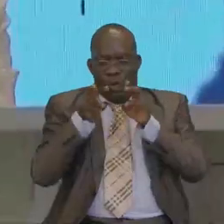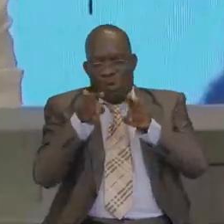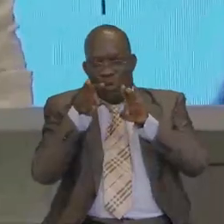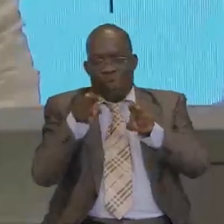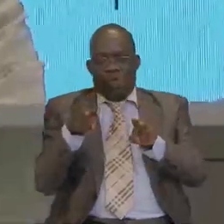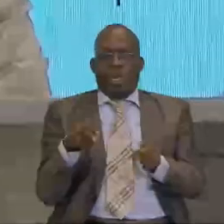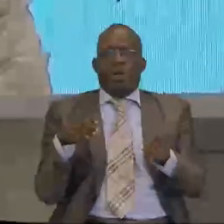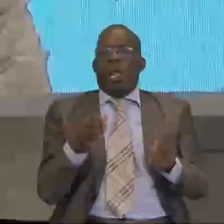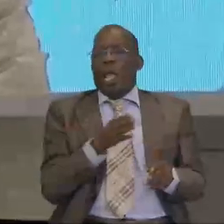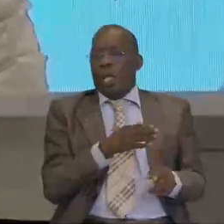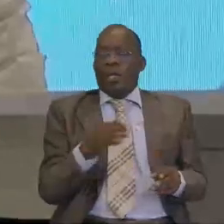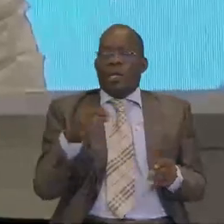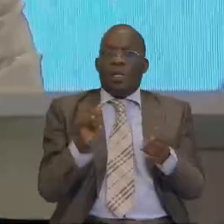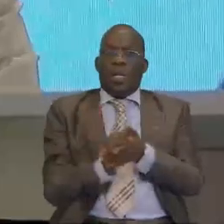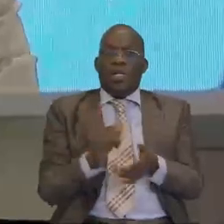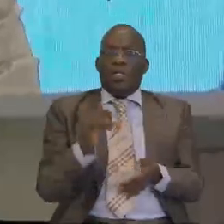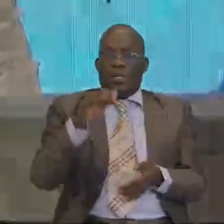il parle comme si c'était moi.